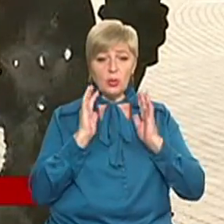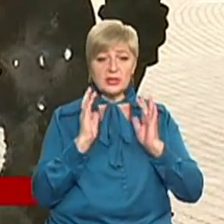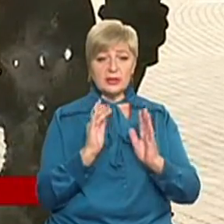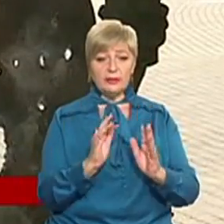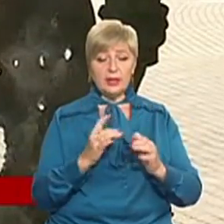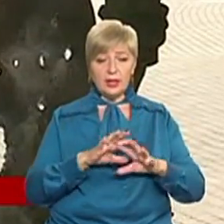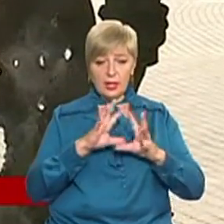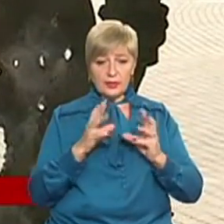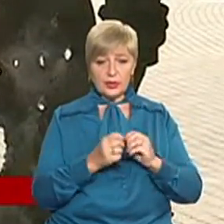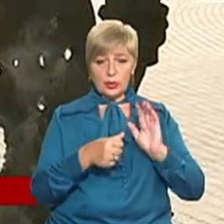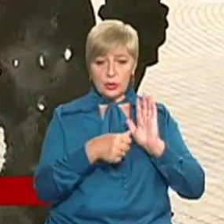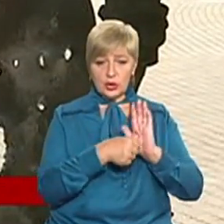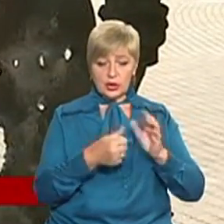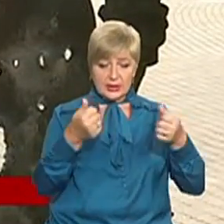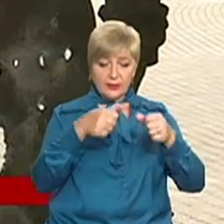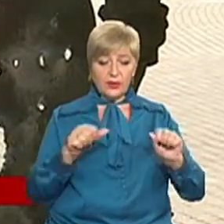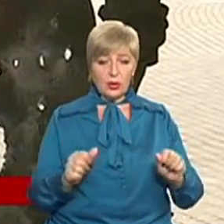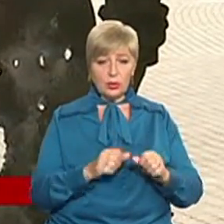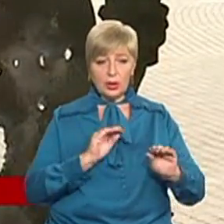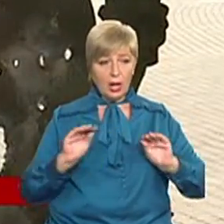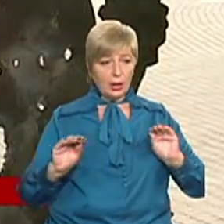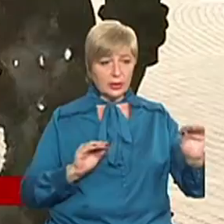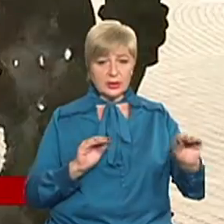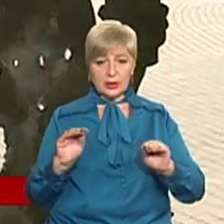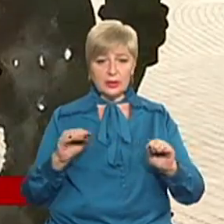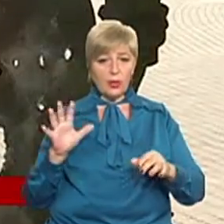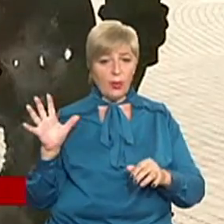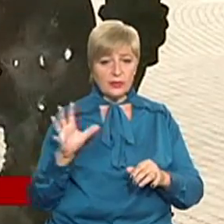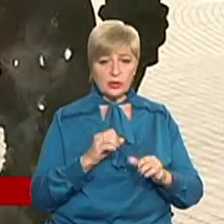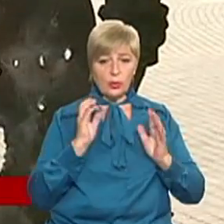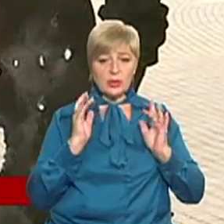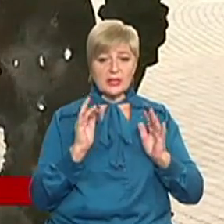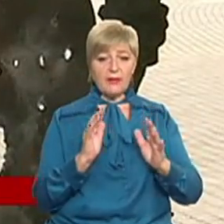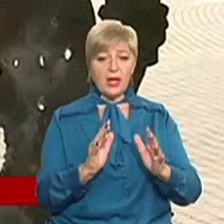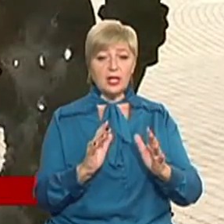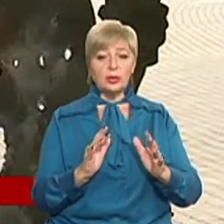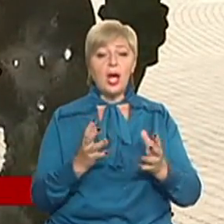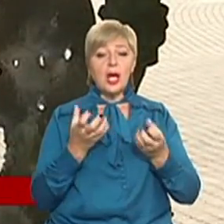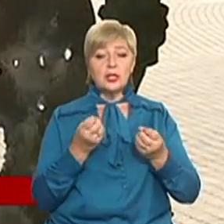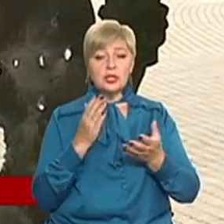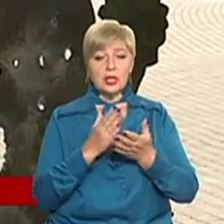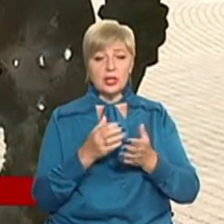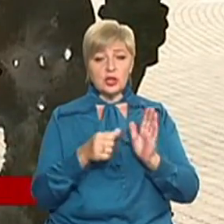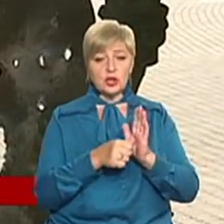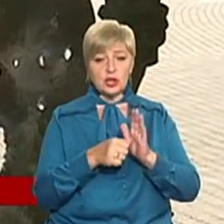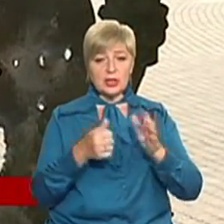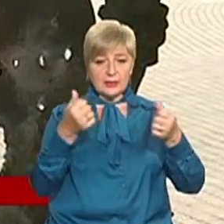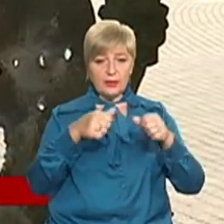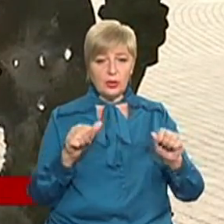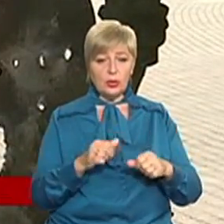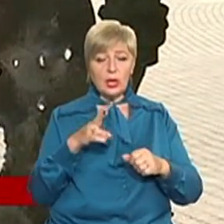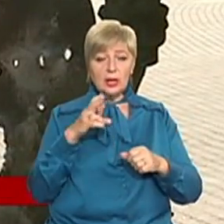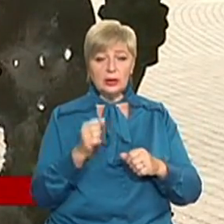всього 6 фігур, і вони розкидані по всьому скверу. Ще є 6 фігур на